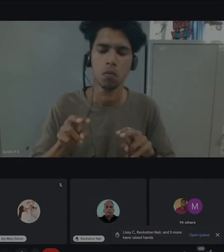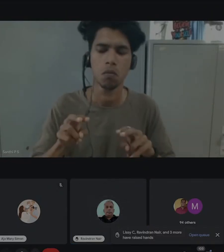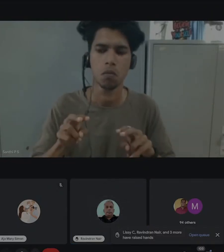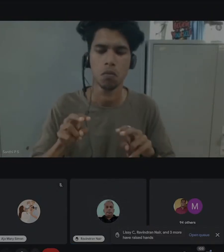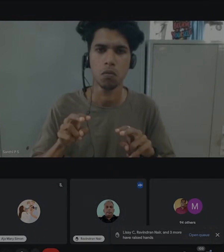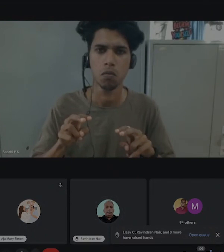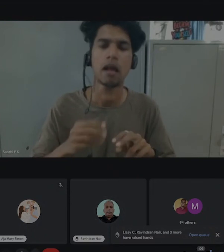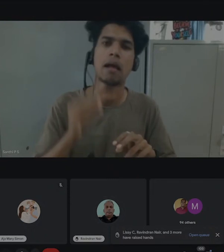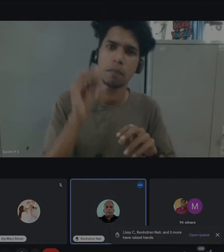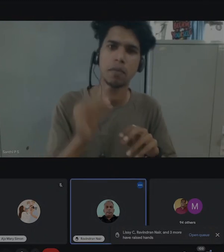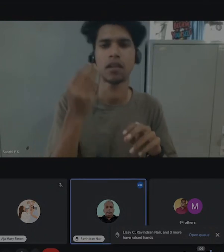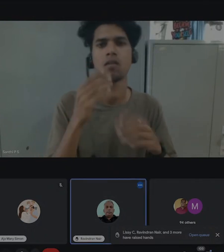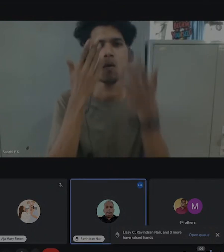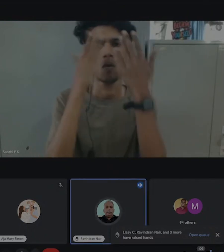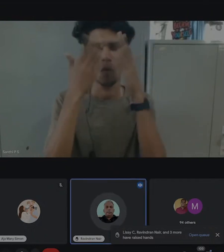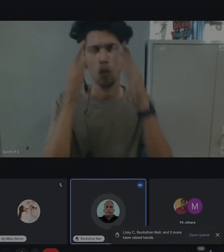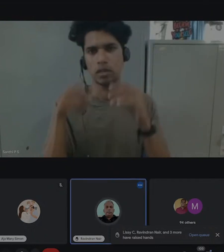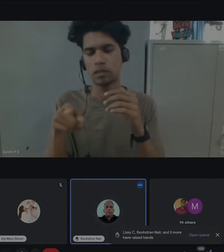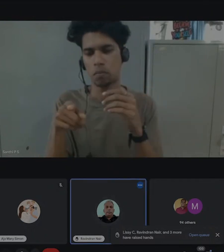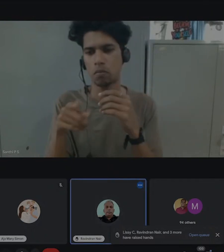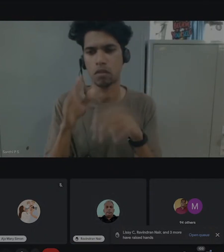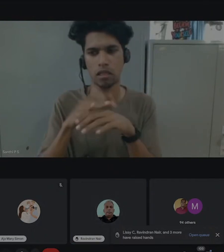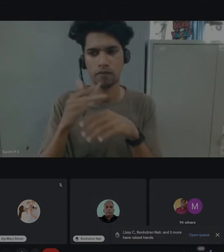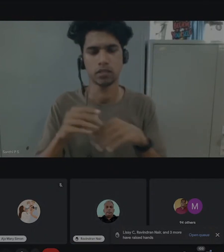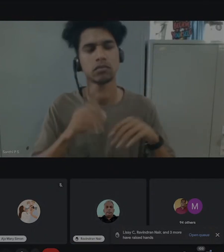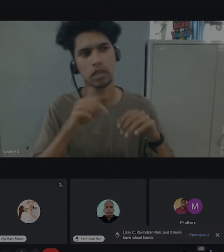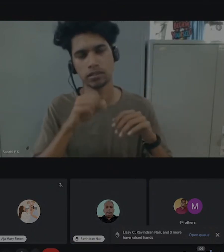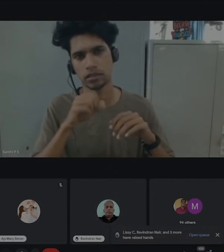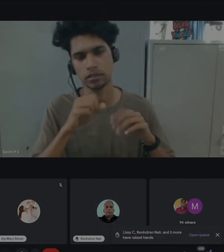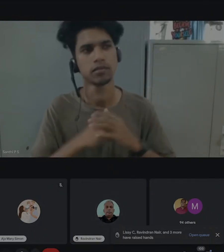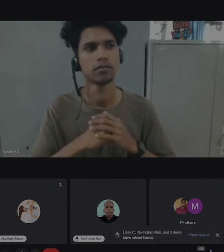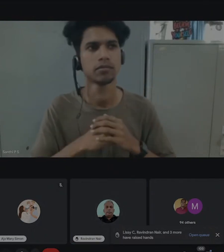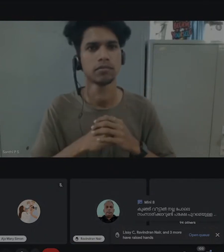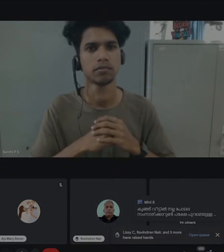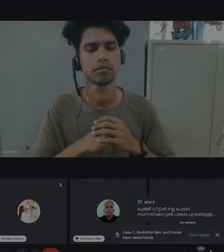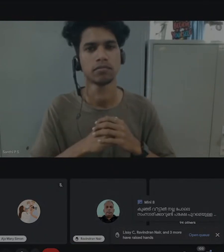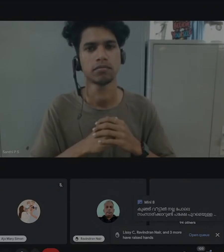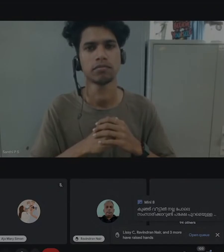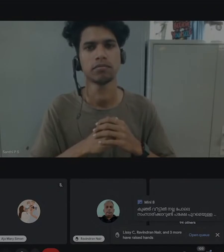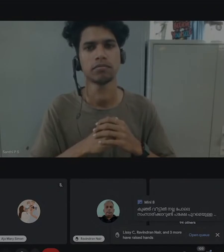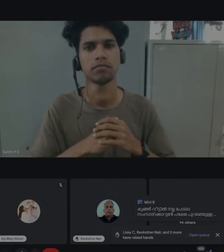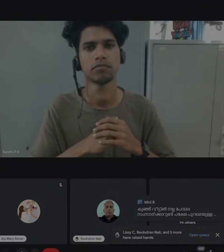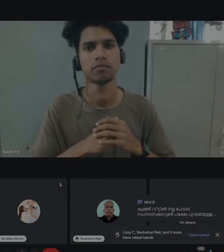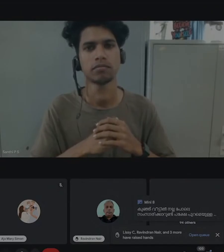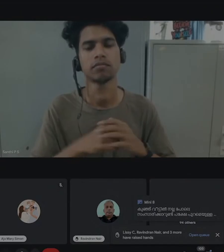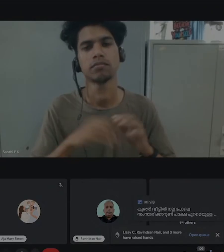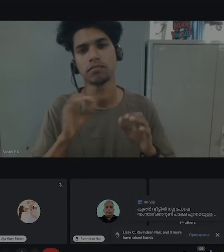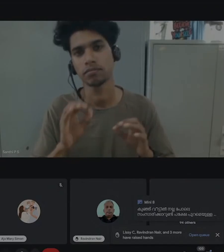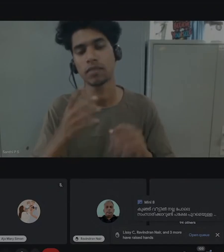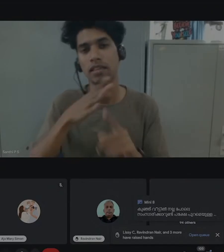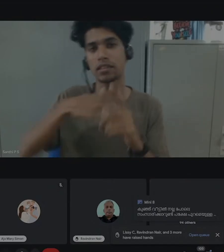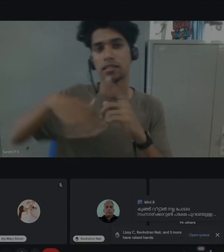ഓട്ടിസം ഡയഗ്നോസ്ഡ് ആയിരുന്നു അല്ലേ? അതെ അതെ. ഇപ്പം സാറിന് ആള് ഒരു